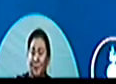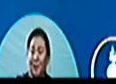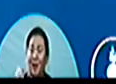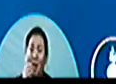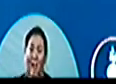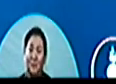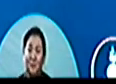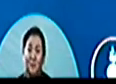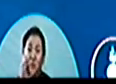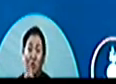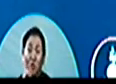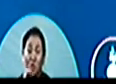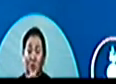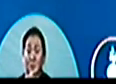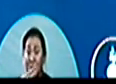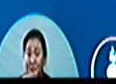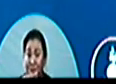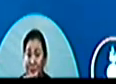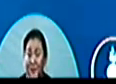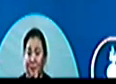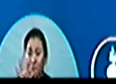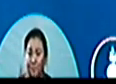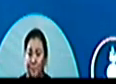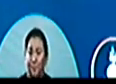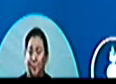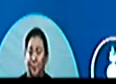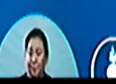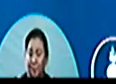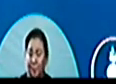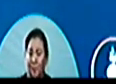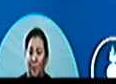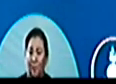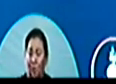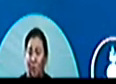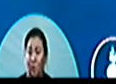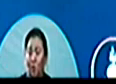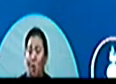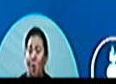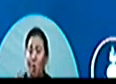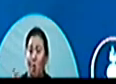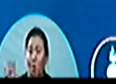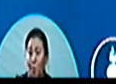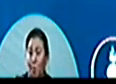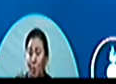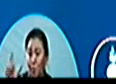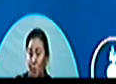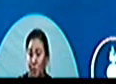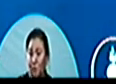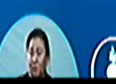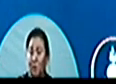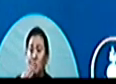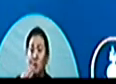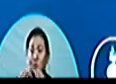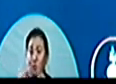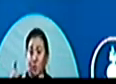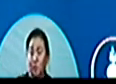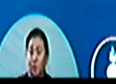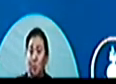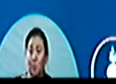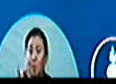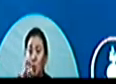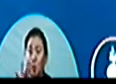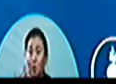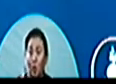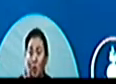байгаа өмгүүлэгч, шүүгч, прокурор ашиг сонирхлын тусгай мэдүүлэг бөглөөд энийг хавсрагтай хамт